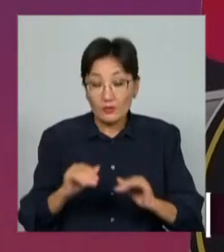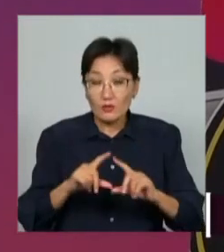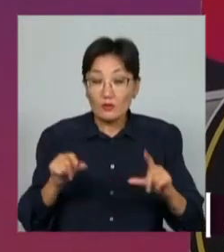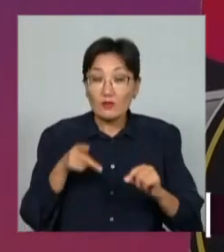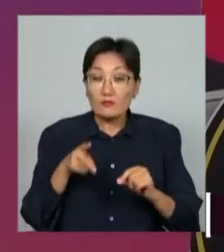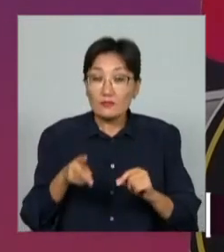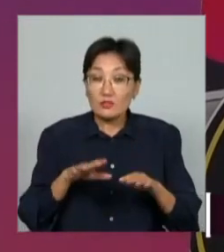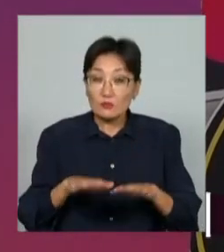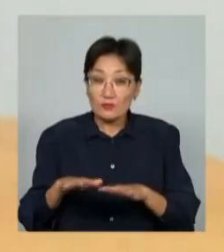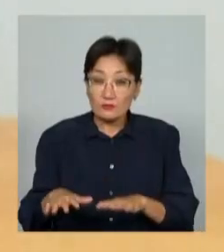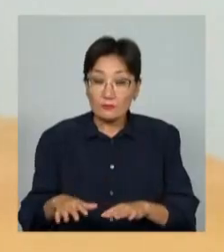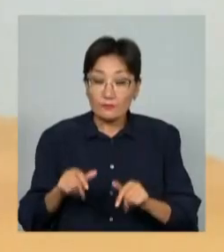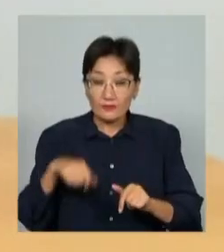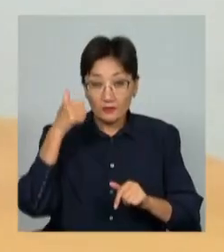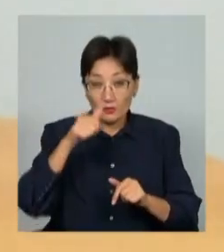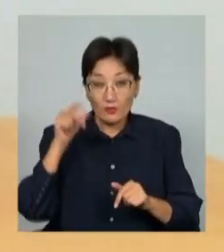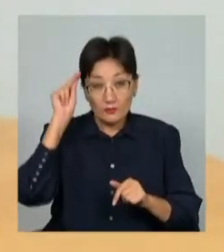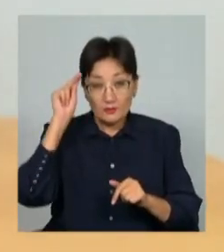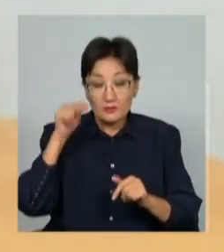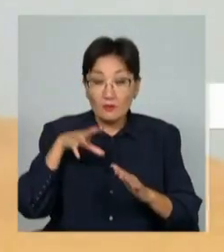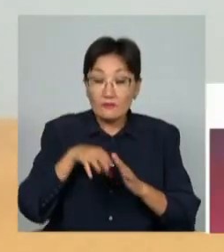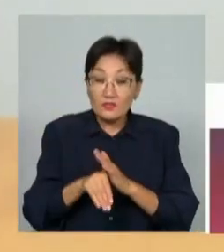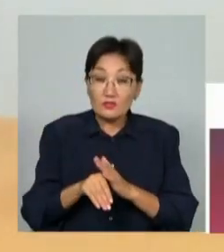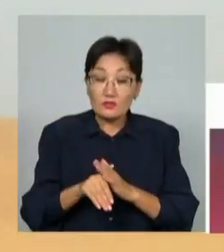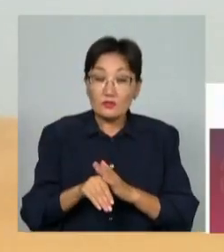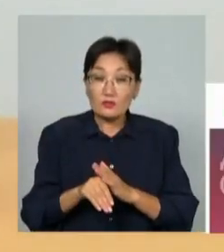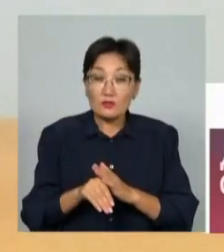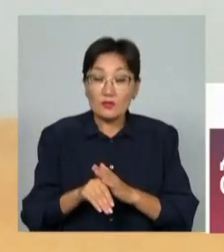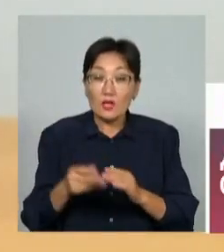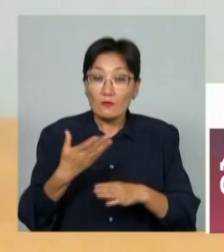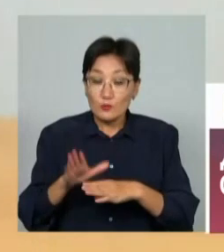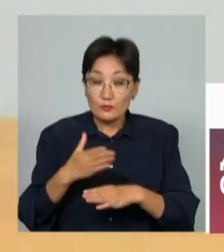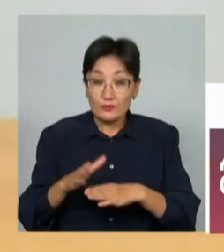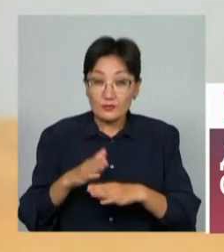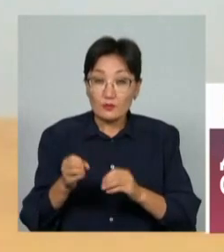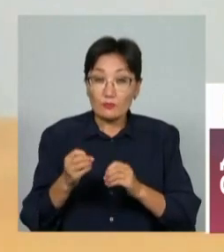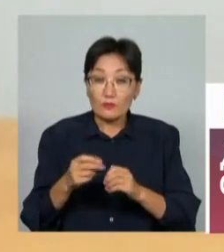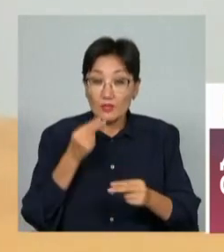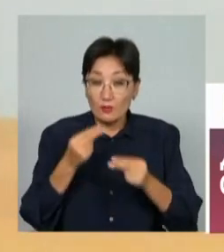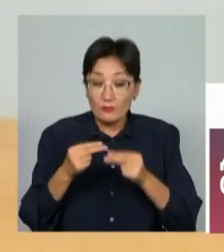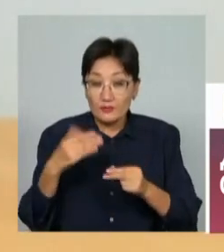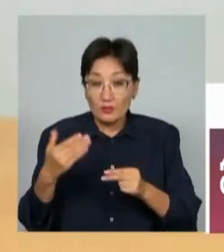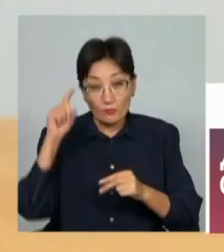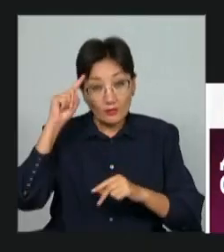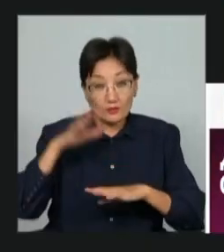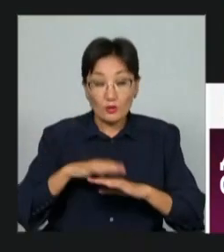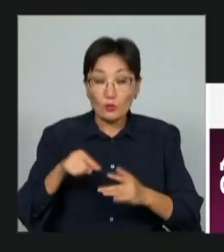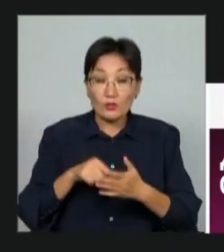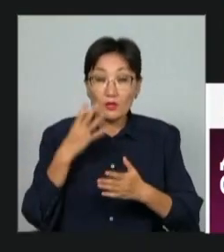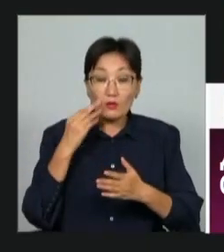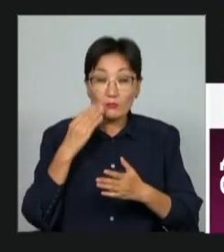на 2000 мест. В этом году, в учебном году, внедряется и субсидирование питание со стороны акимата города